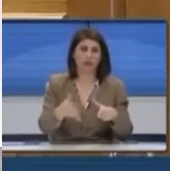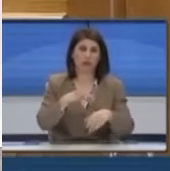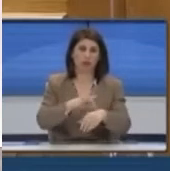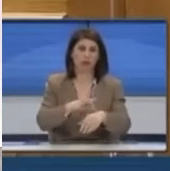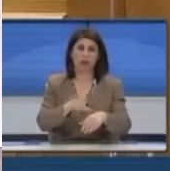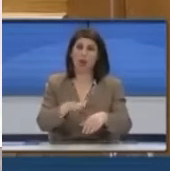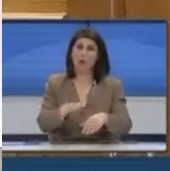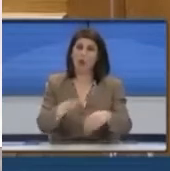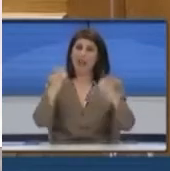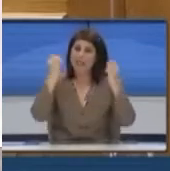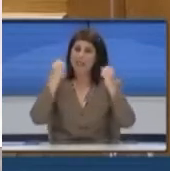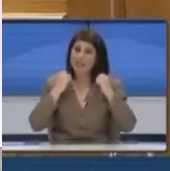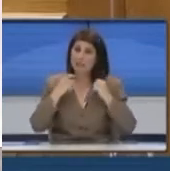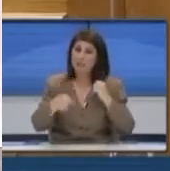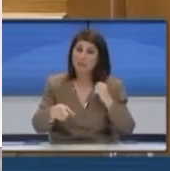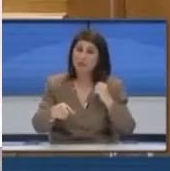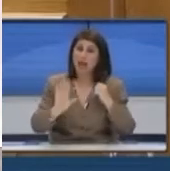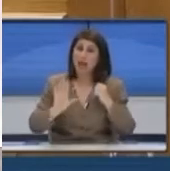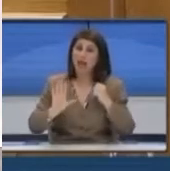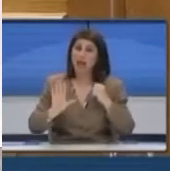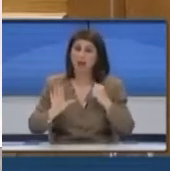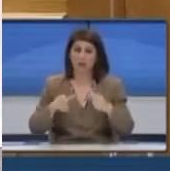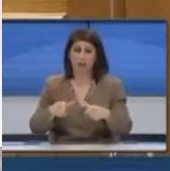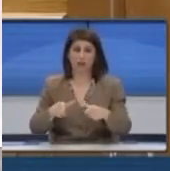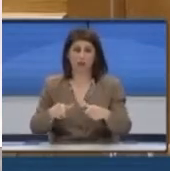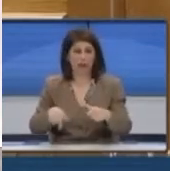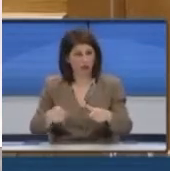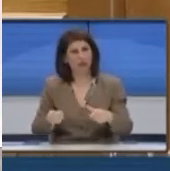και υποστήριξε πως η εξέλιξη θα ήταν καλύτερη εάν είχαν